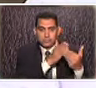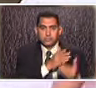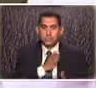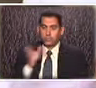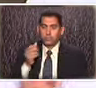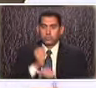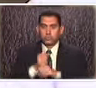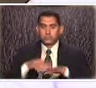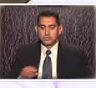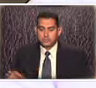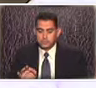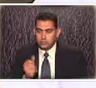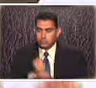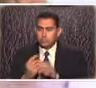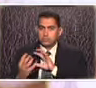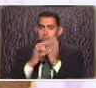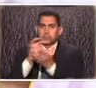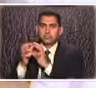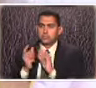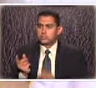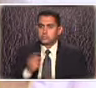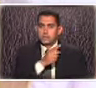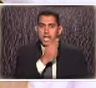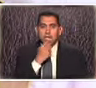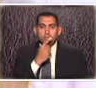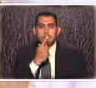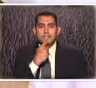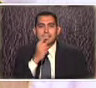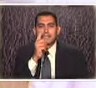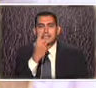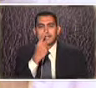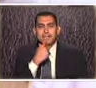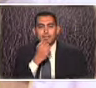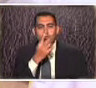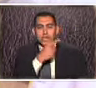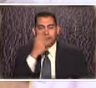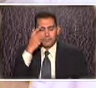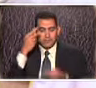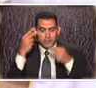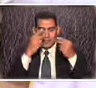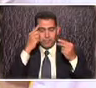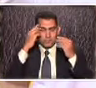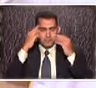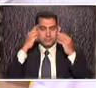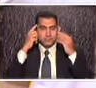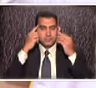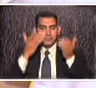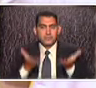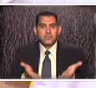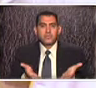الى مكتبك وتدخل في الصراع نعم هذه كانت معنى مجرد لحظه صفاء لحظه انس